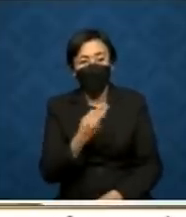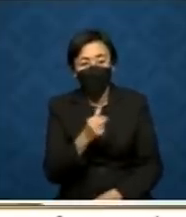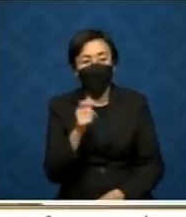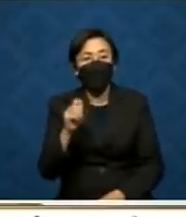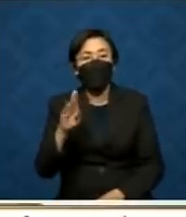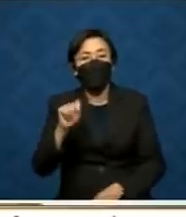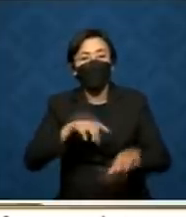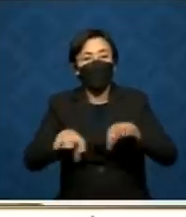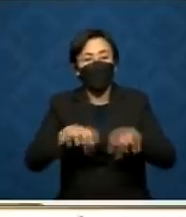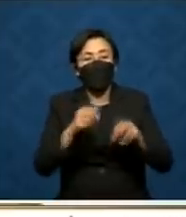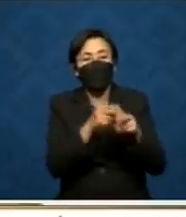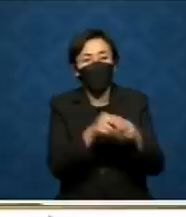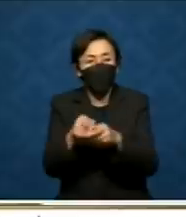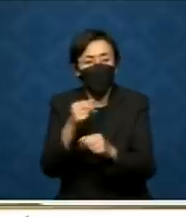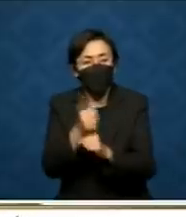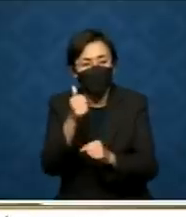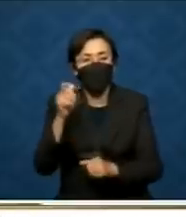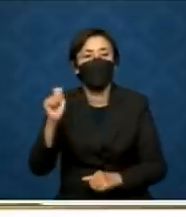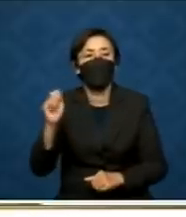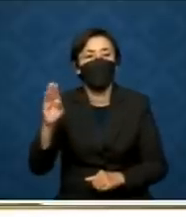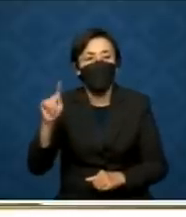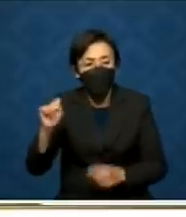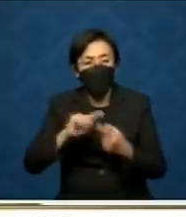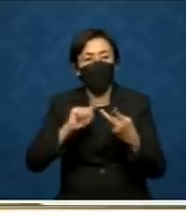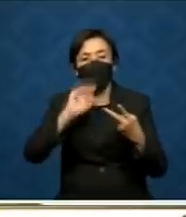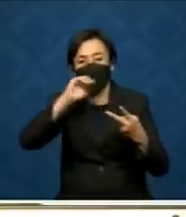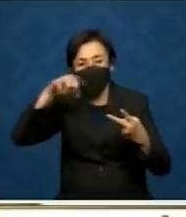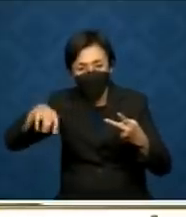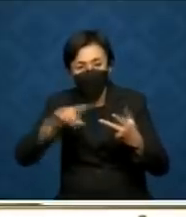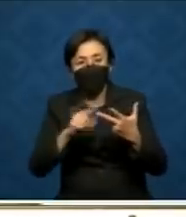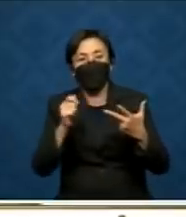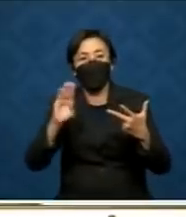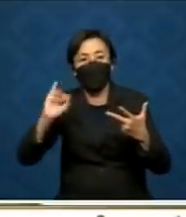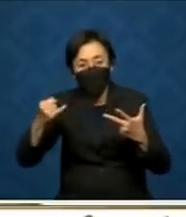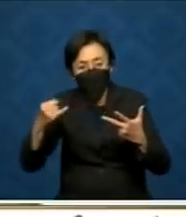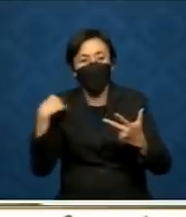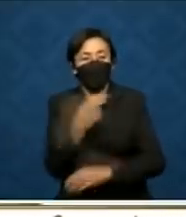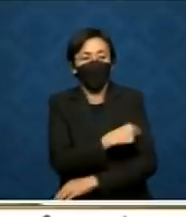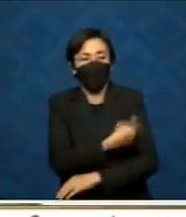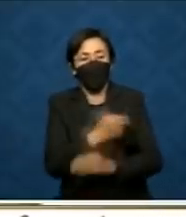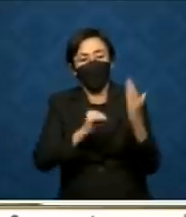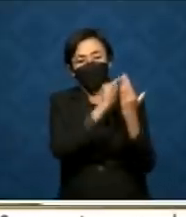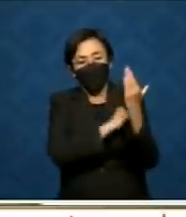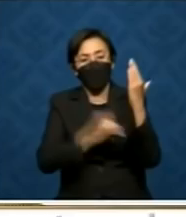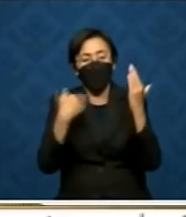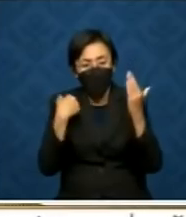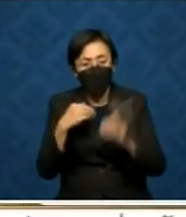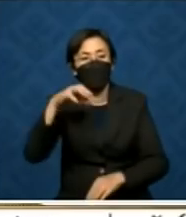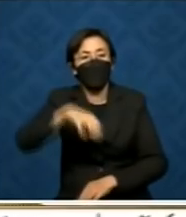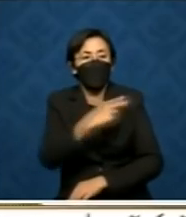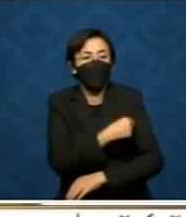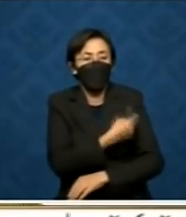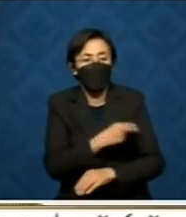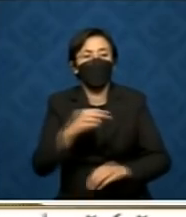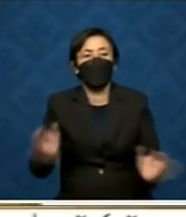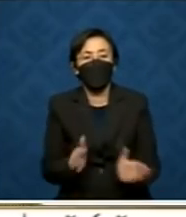ถิ่นเขาจัดการบริหารดิอบตเทศบาลอบจไปคุณก็มีสาสุขจังหวัดคุณก็มีอนามัยตำบลรพ.